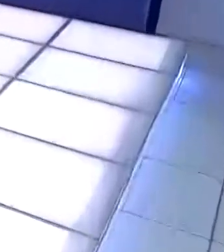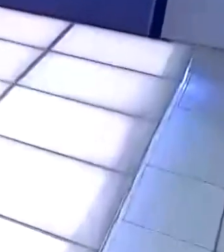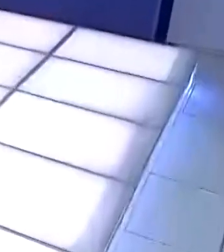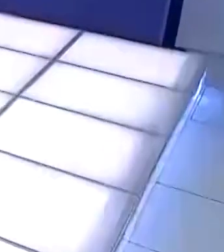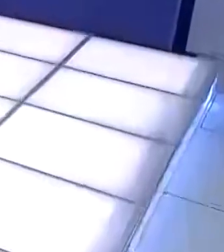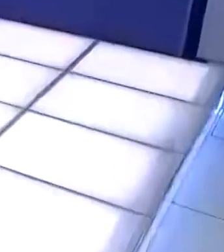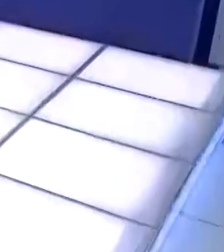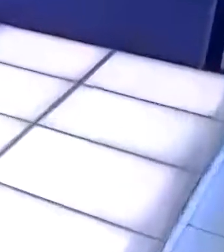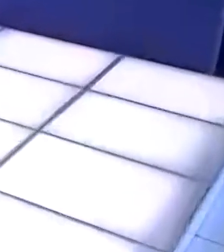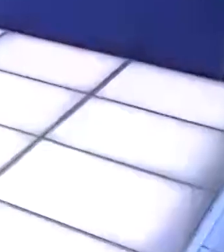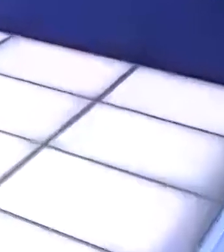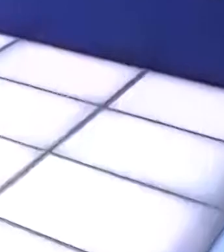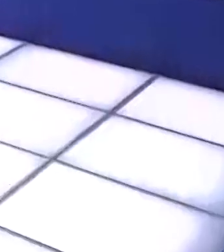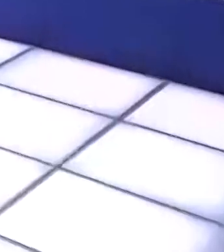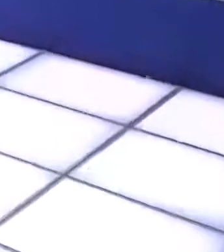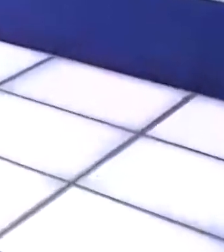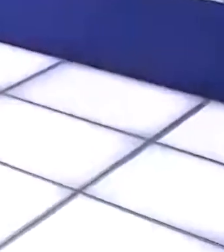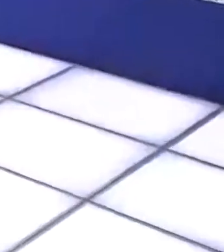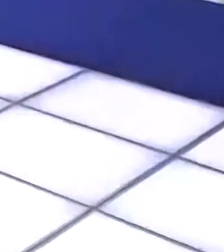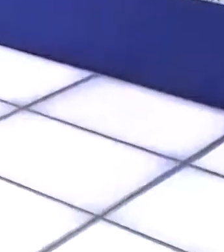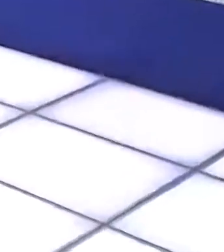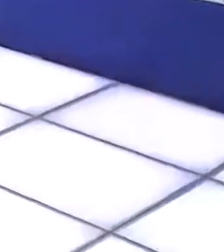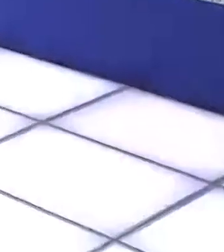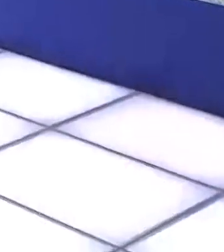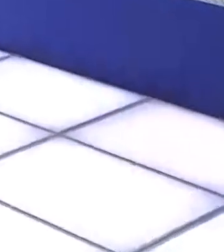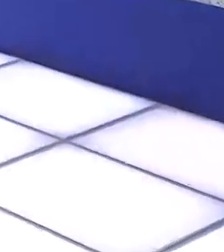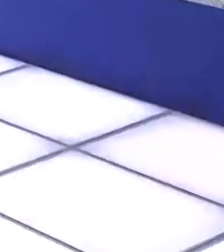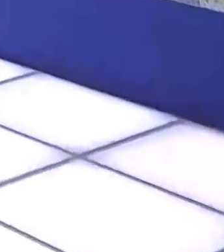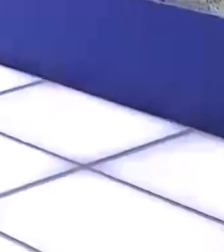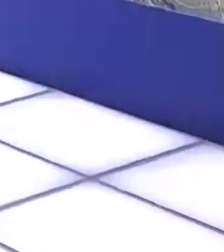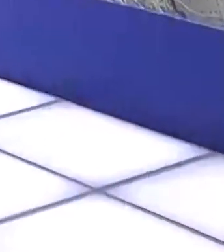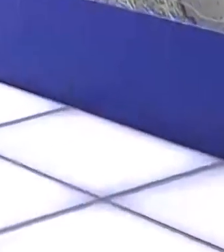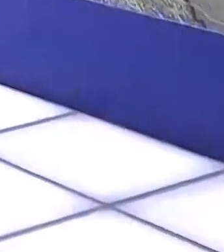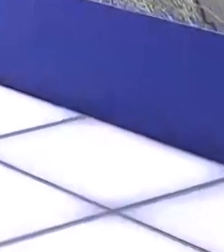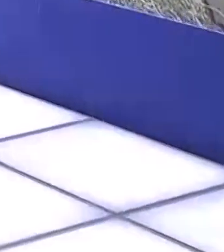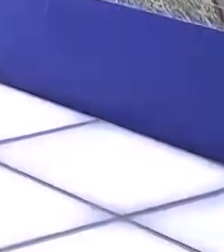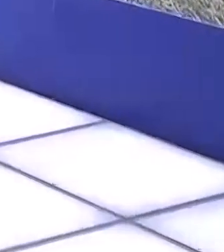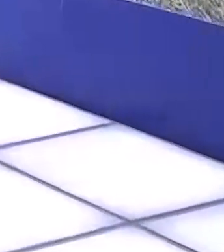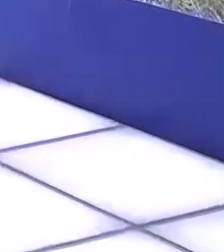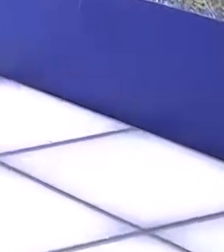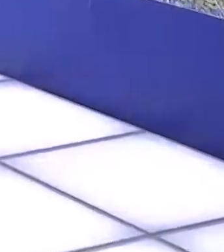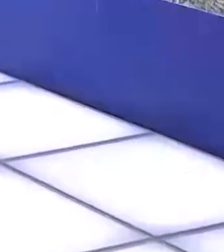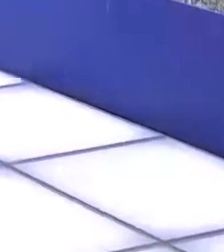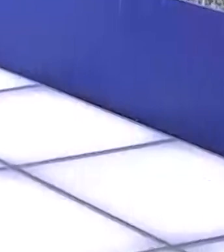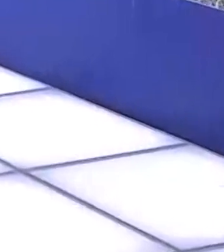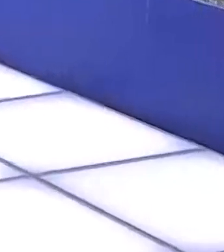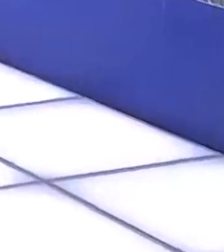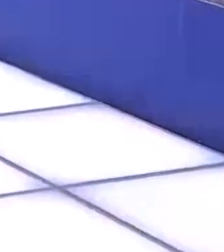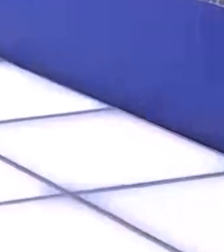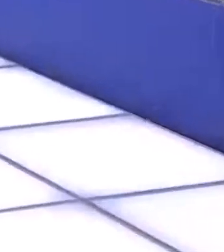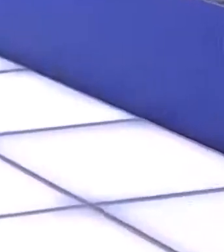Добрый вечер. Это новости на телеканале Хабар. В студии работает Надежда Полинка, сурдоперевод Хасана Исравилова. И сейчас коротко о главном.